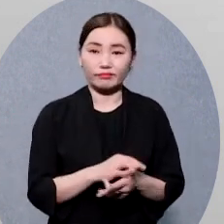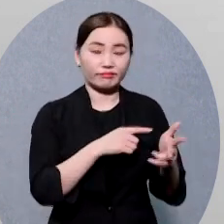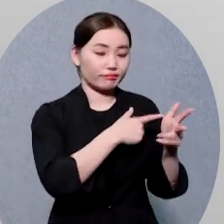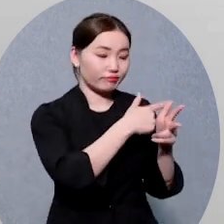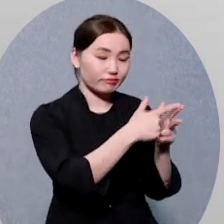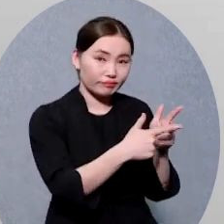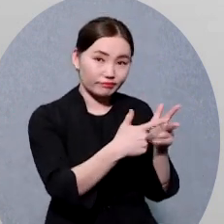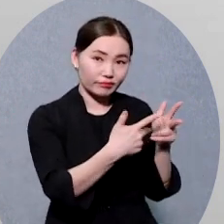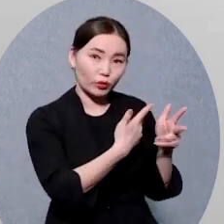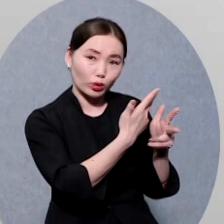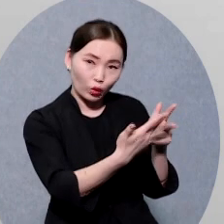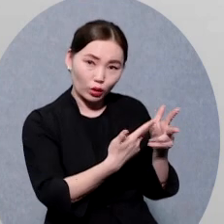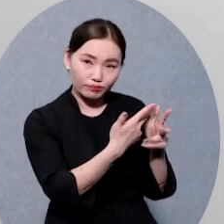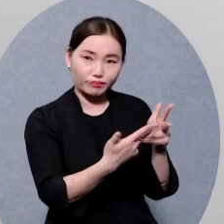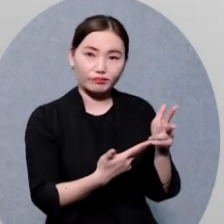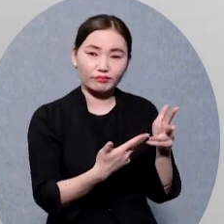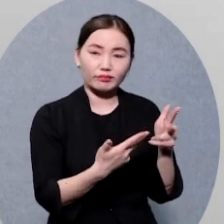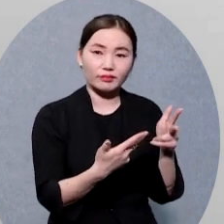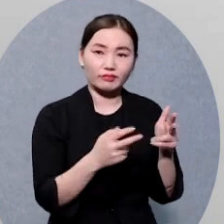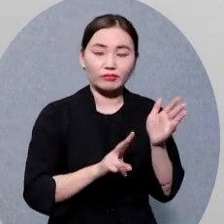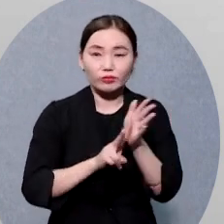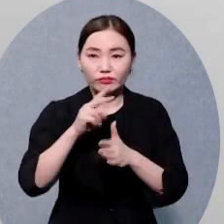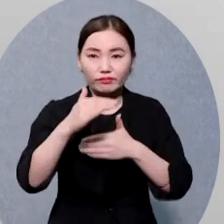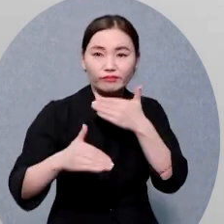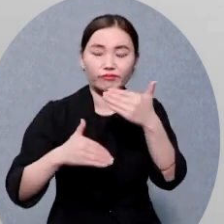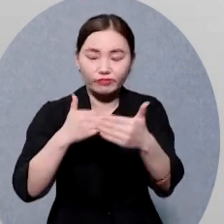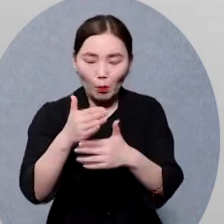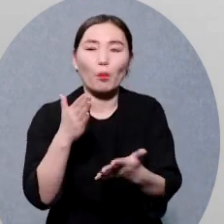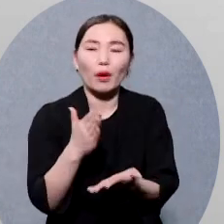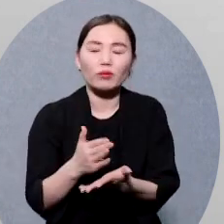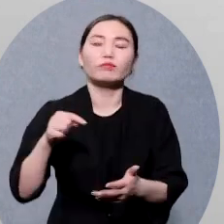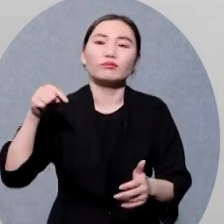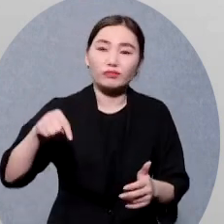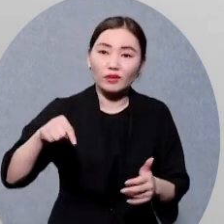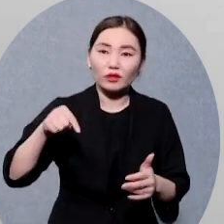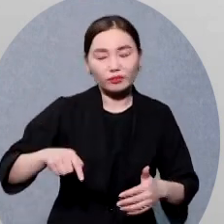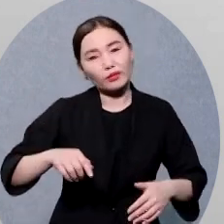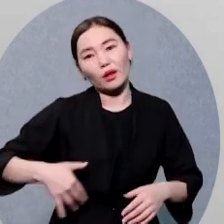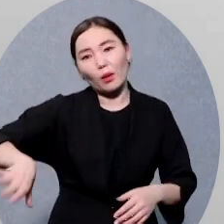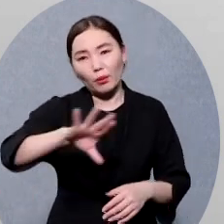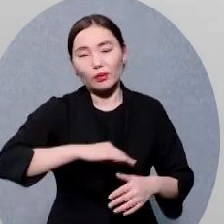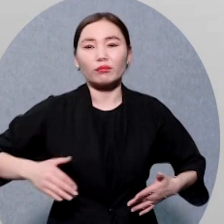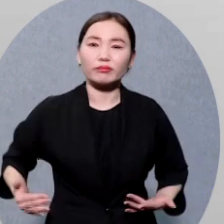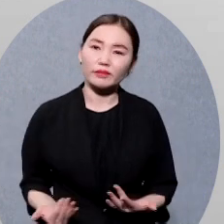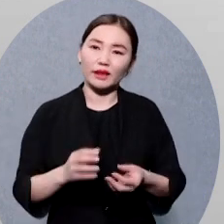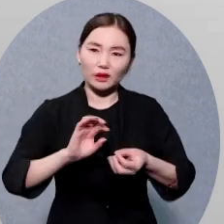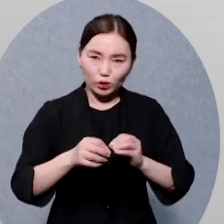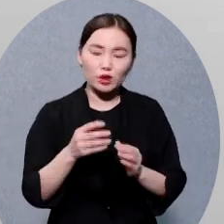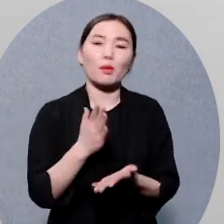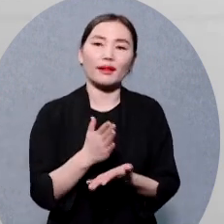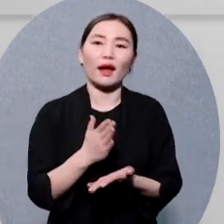байгаа. Тэгэхээр бол бурхны шашны гол үзэл санаа тухай үед ингэж дэлгэрсэн бөгөөд энэ үзэл санаа бидний амьдралд одоо ч хүртэл одоо хэрэглэгдэж